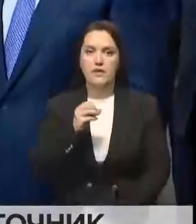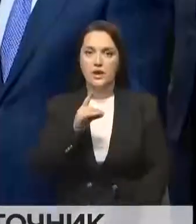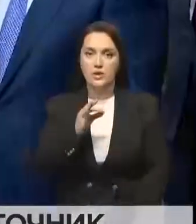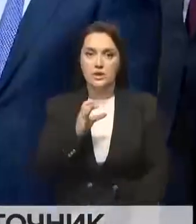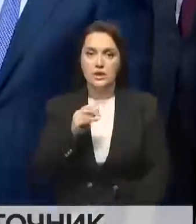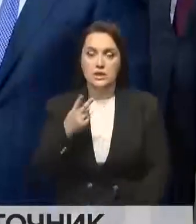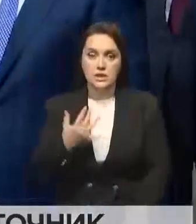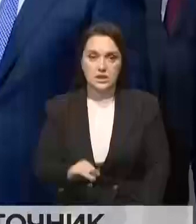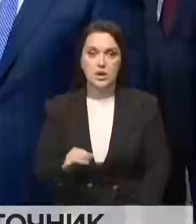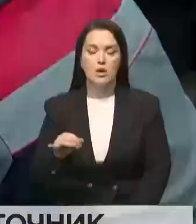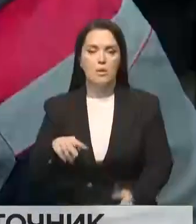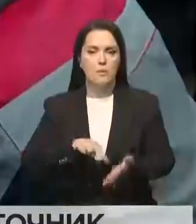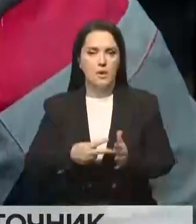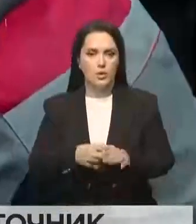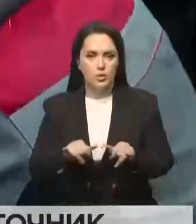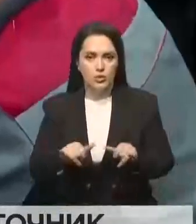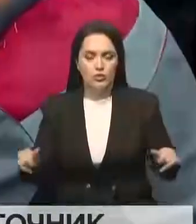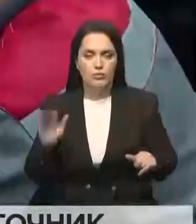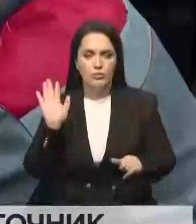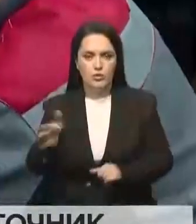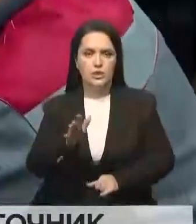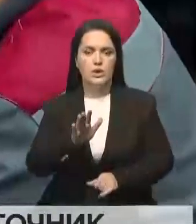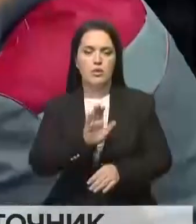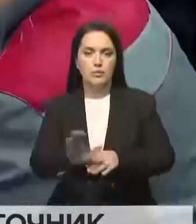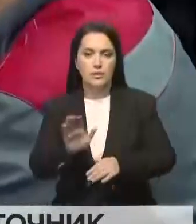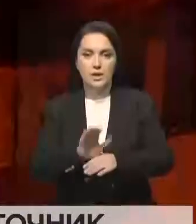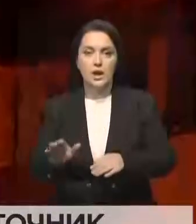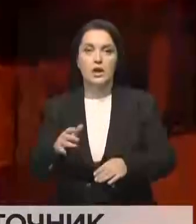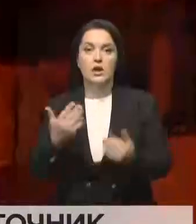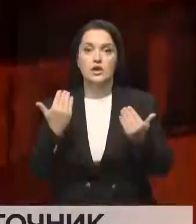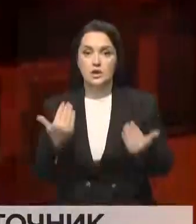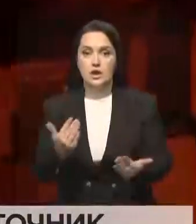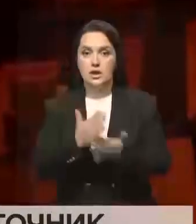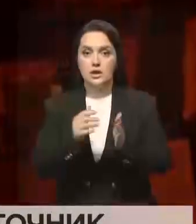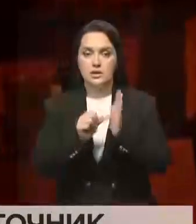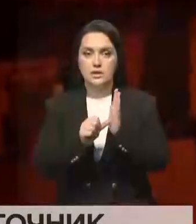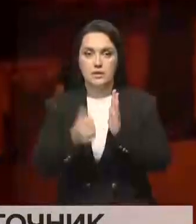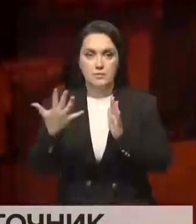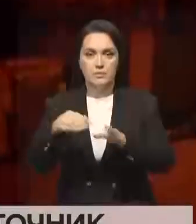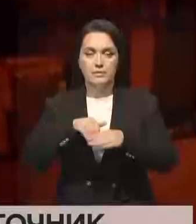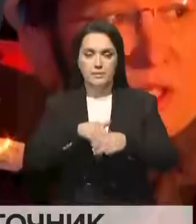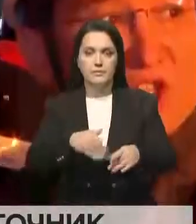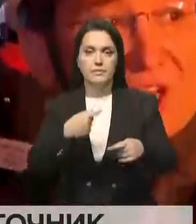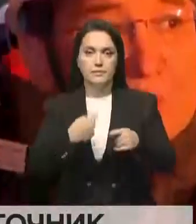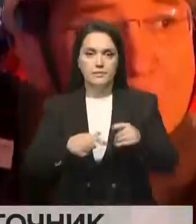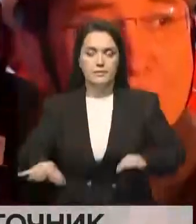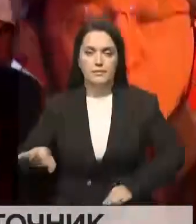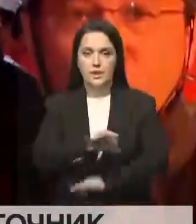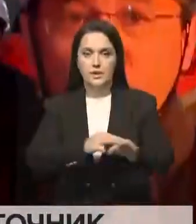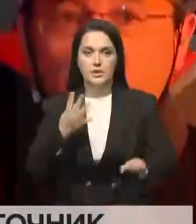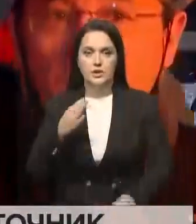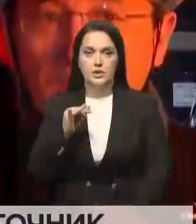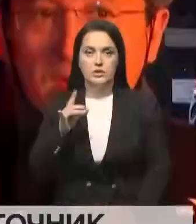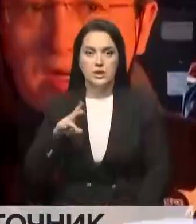других сплавов, планируют увеличить производственную мощность. В региональном поле сейчас 65 инвестиционных проектов почти на 4